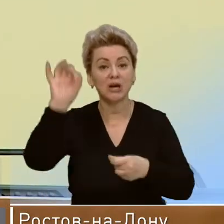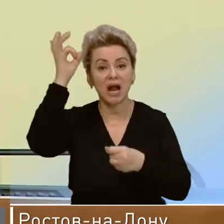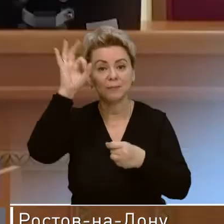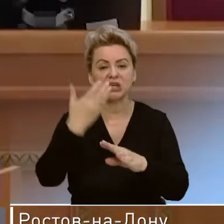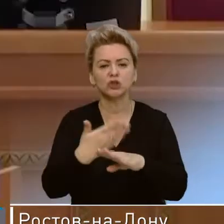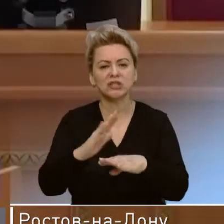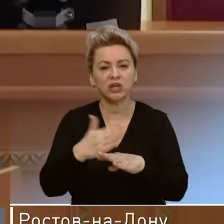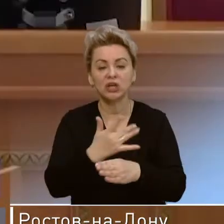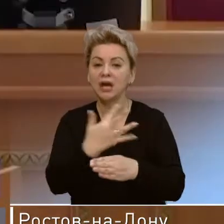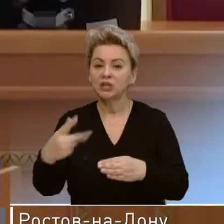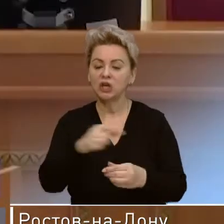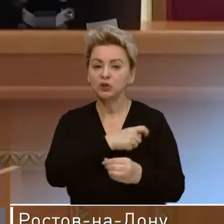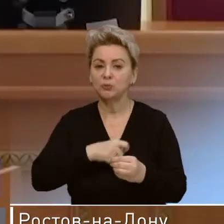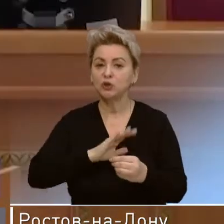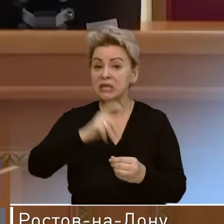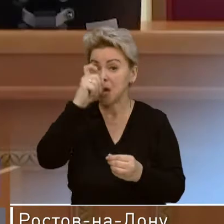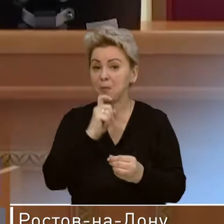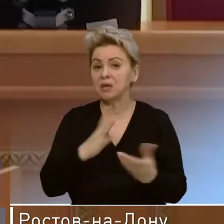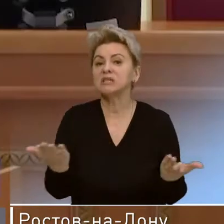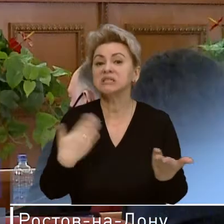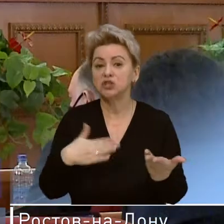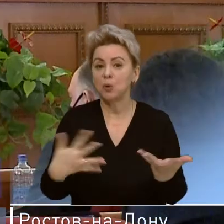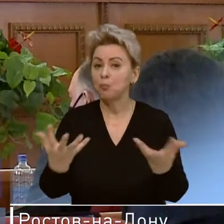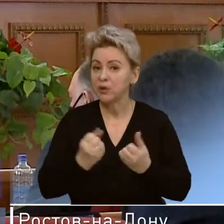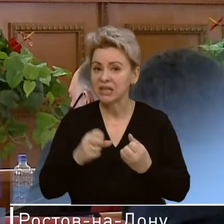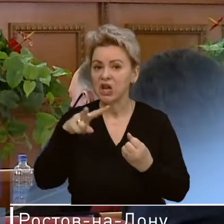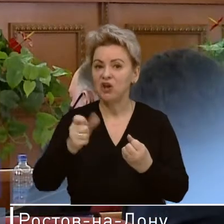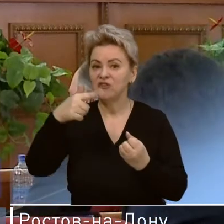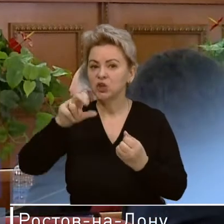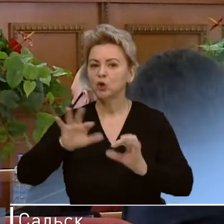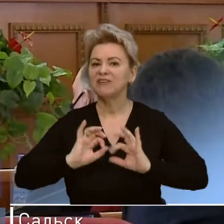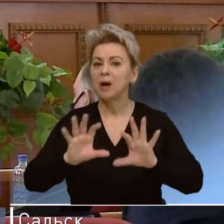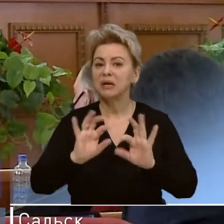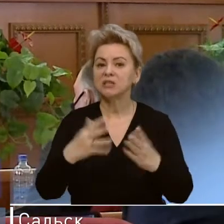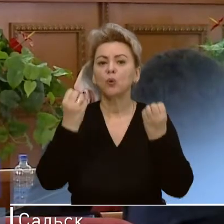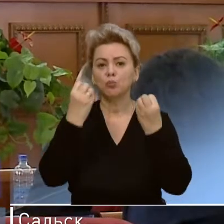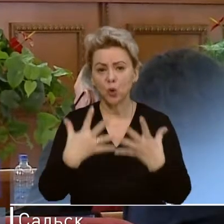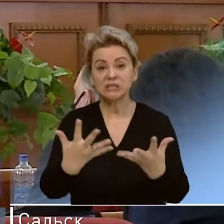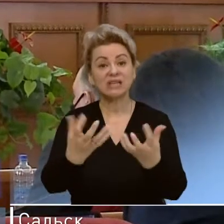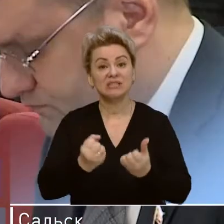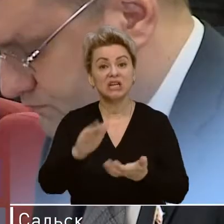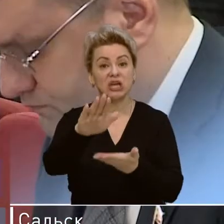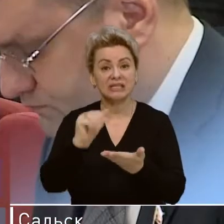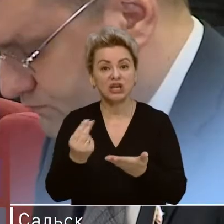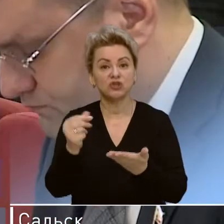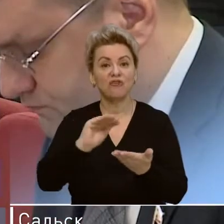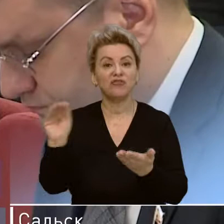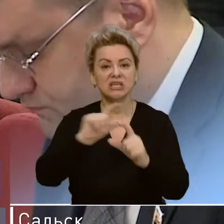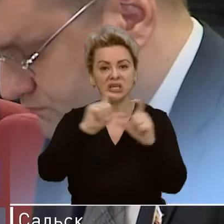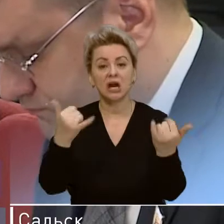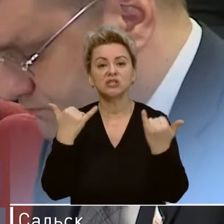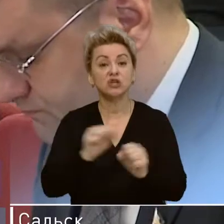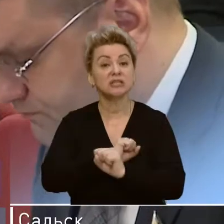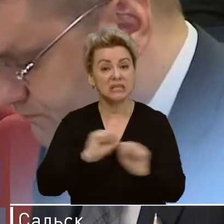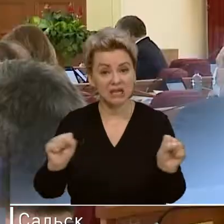коммерческие кредиты. Некоторые депутаты не понимают, зачем их брать. Лидия Федотова поясняет, просто взять или занять деньги в федеральном бюджете